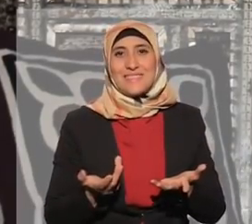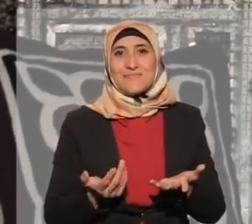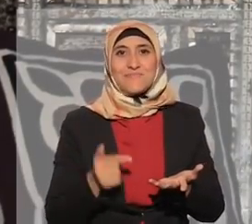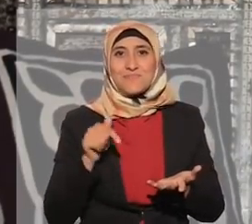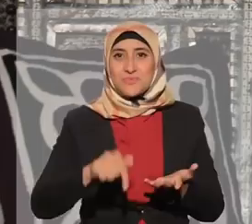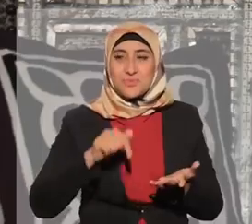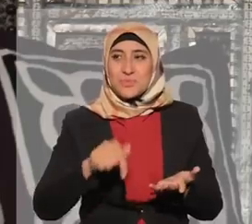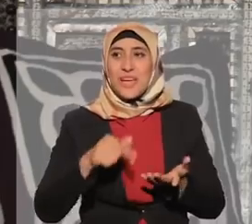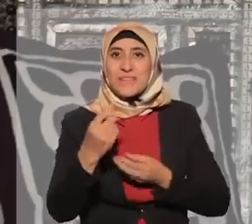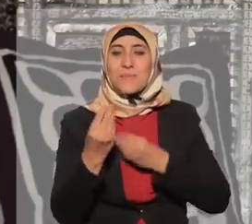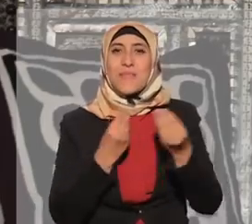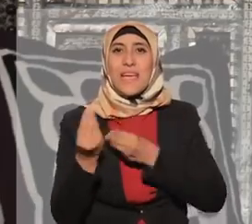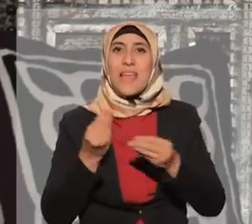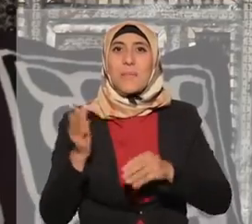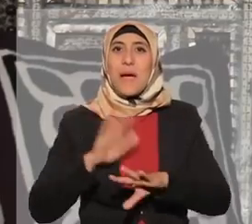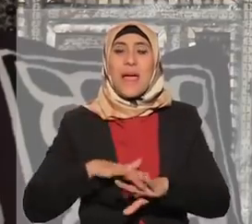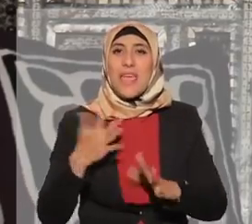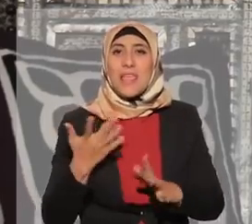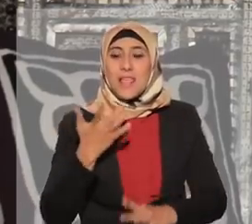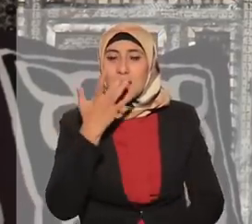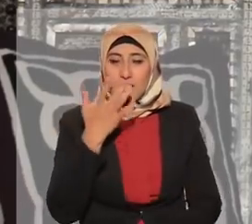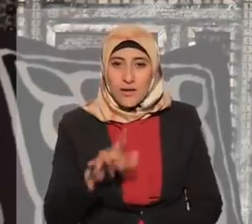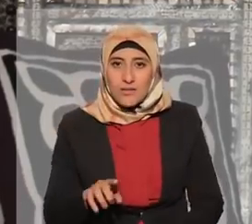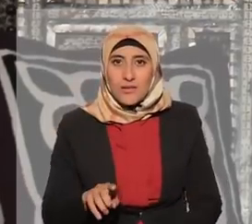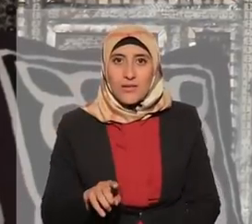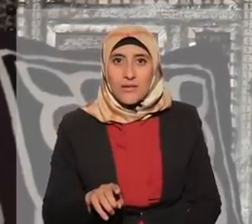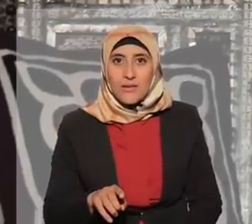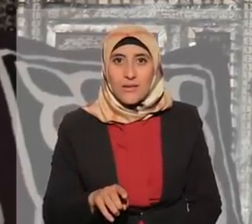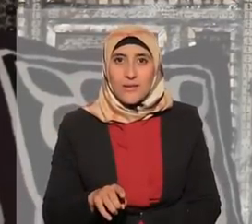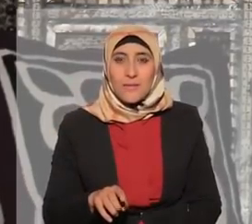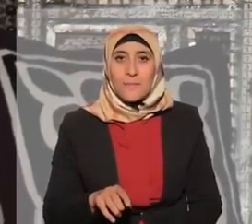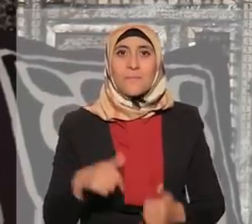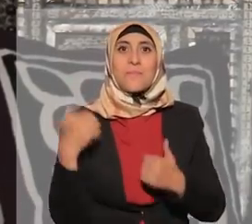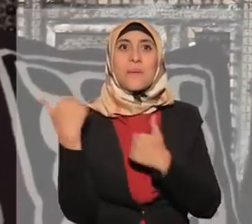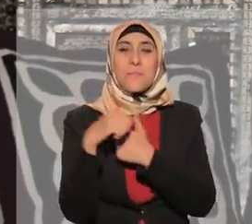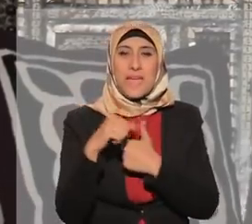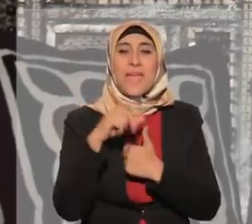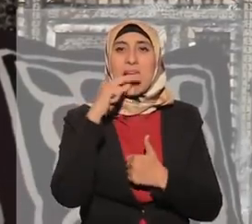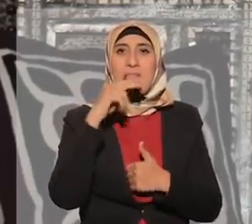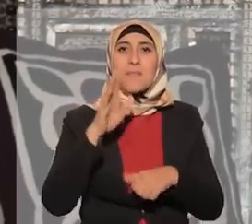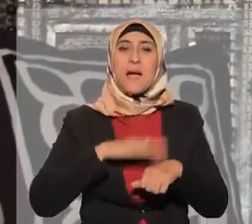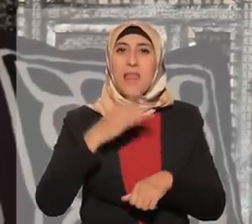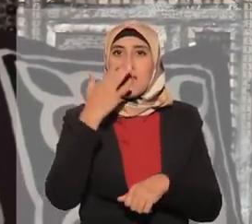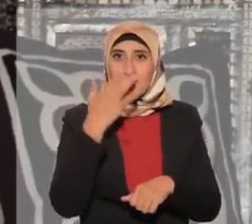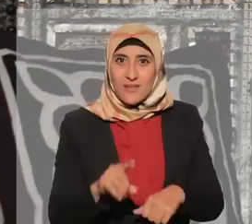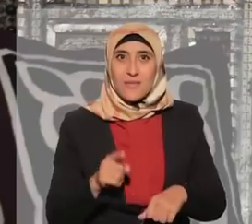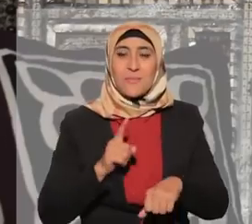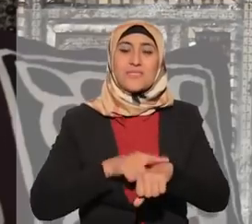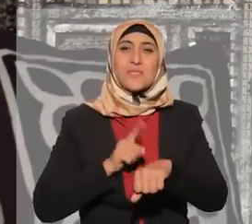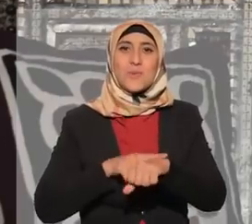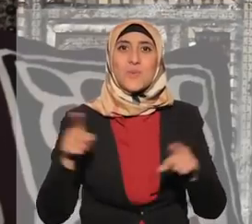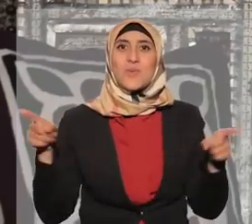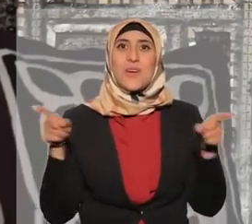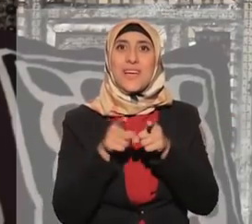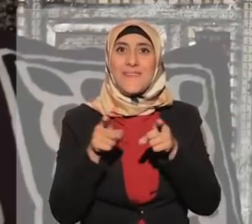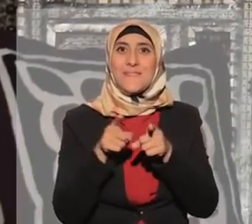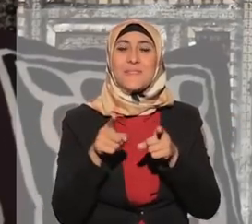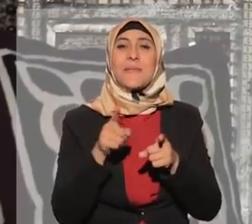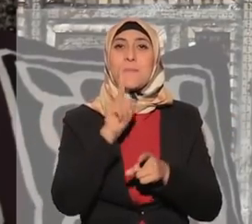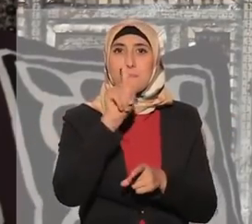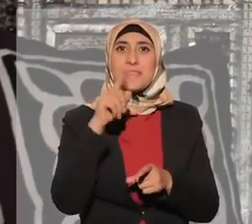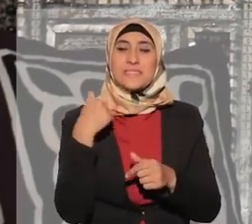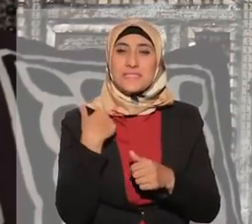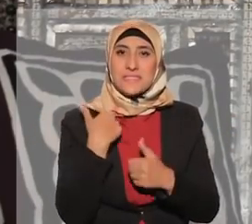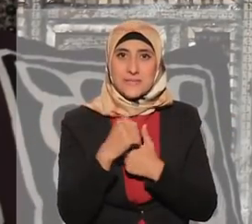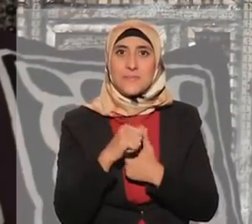الرضا تحصل. بقي المقام مقام الكلام عن مقام الرضا وقد انتهى الوقت على المجلس، لكن إن شاء الله عز